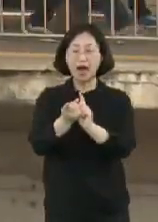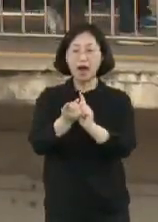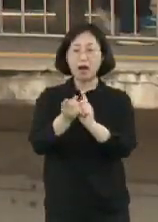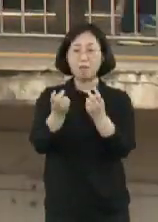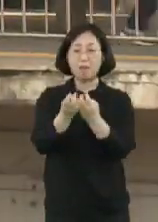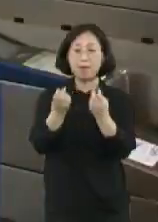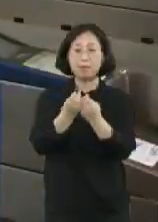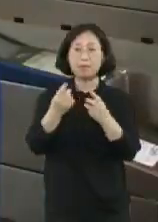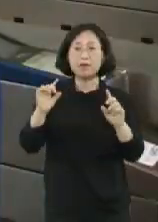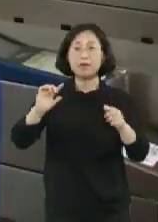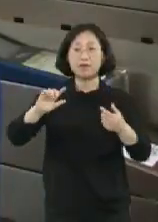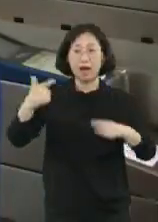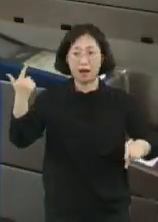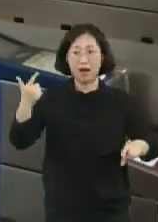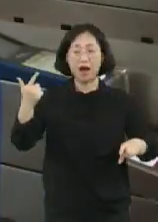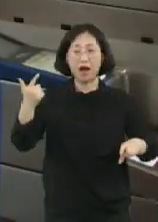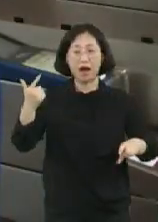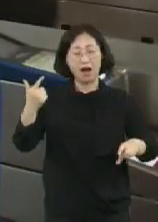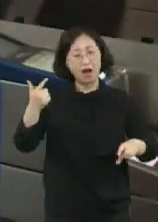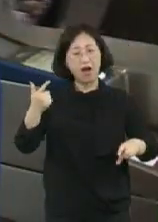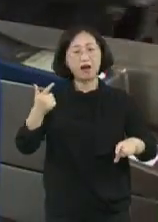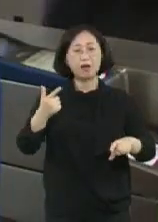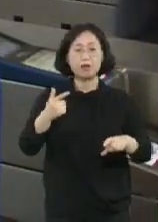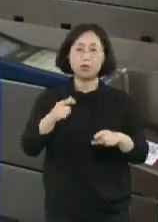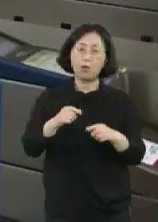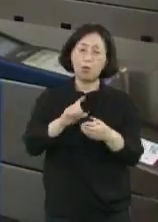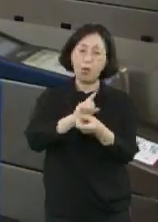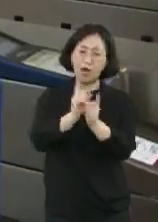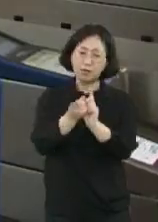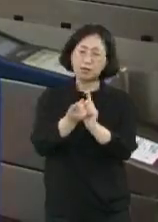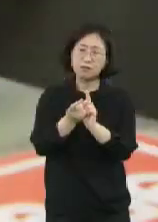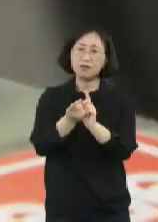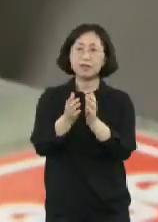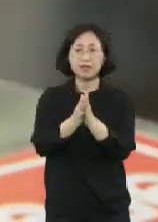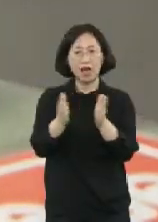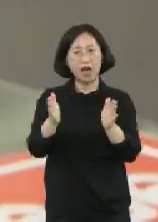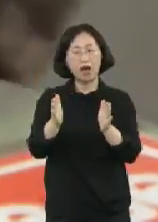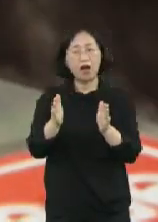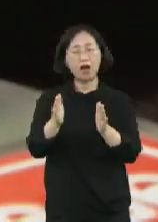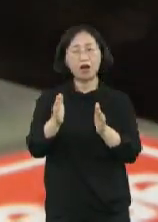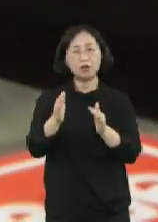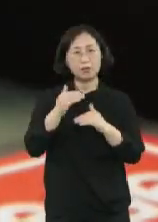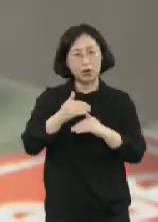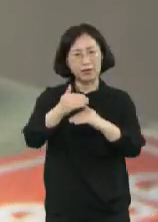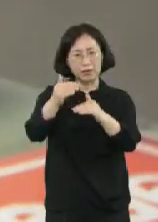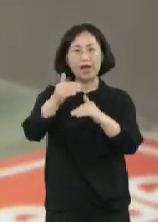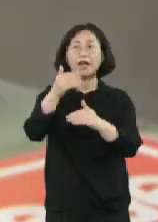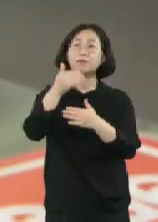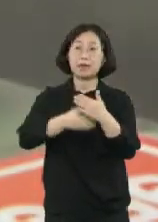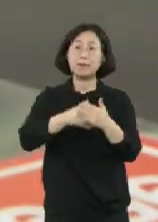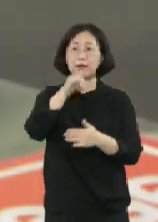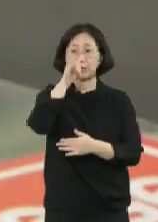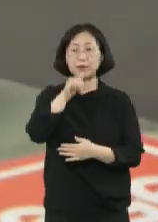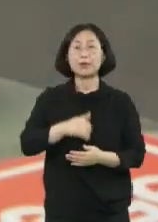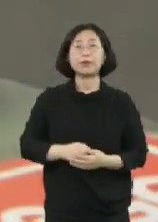만큼 천안형 환승 할인 정착까지는 다소 진통도 예상됩니다. TJB 김진석입니다.